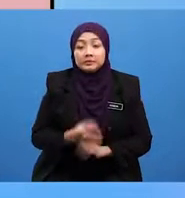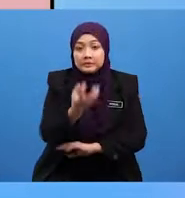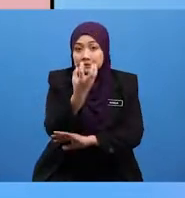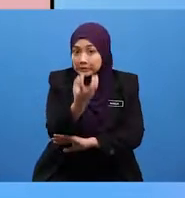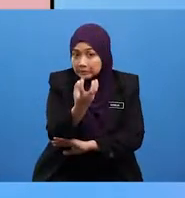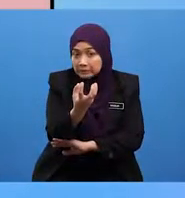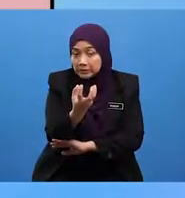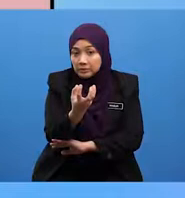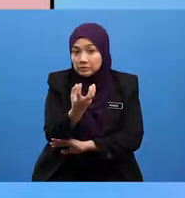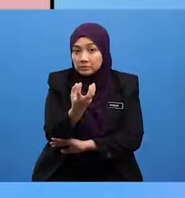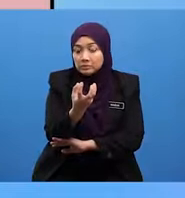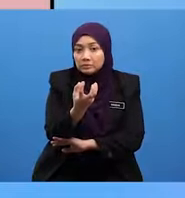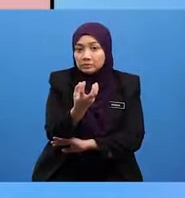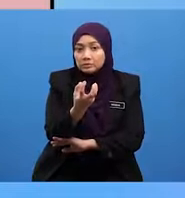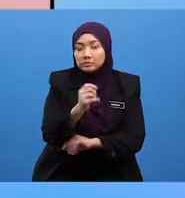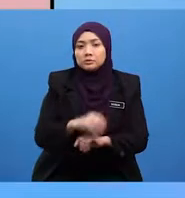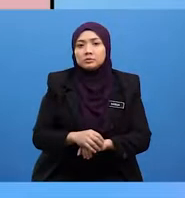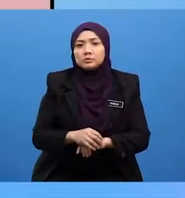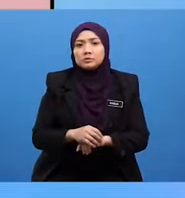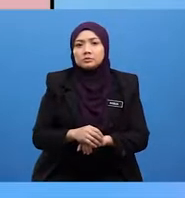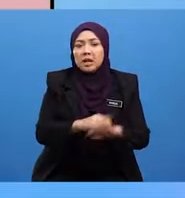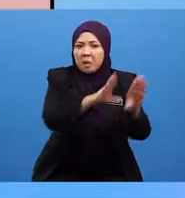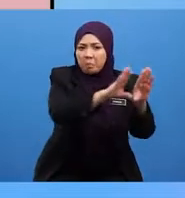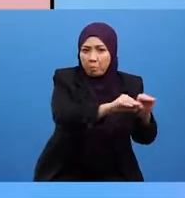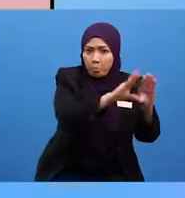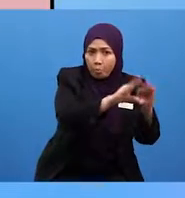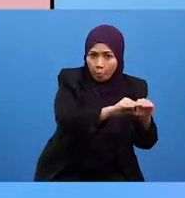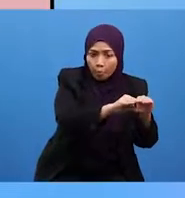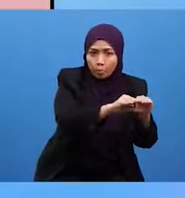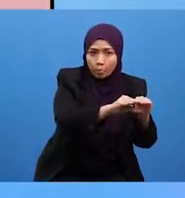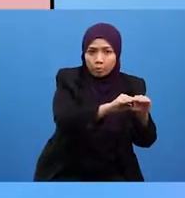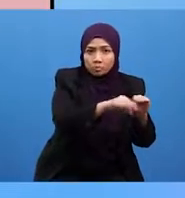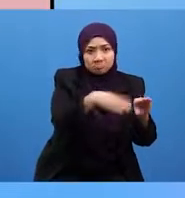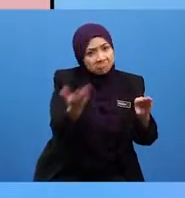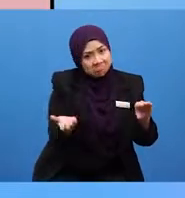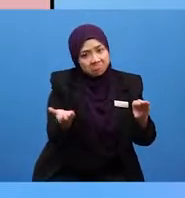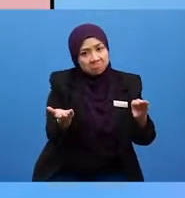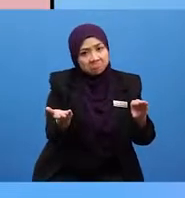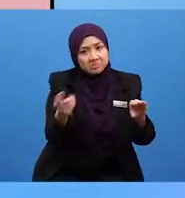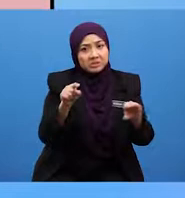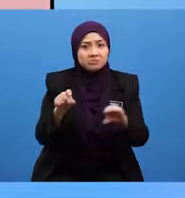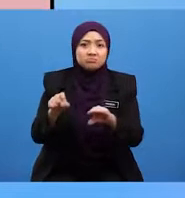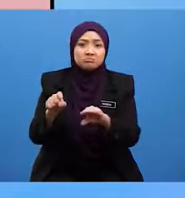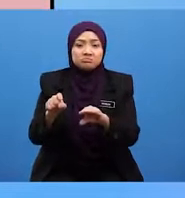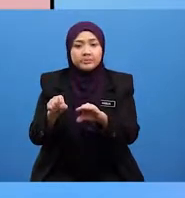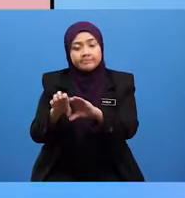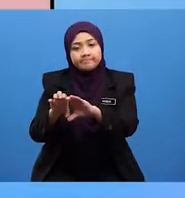kekerasan, termoplastik lebih lembut berbanding plastik